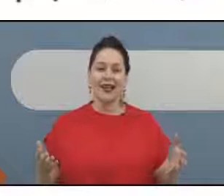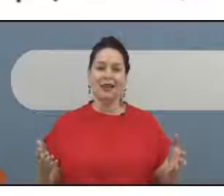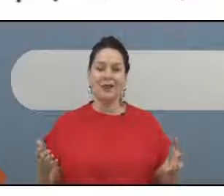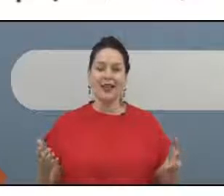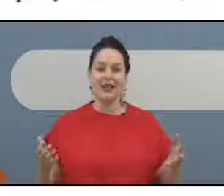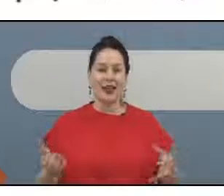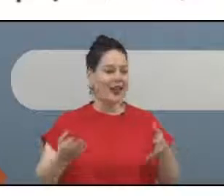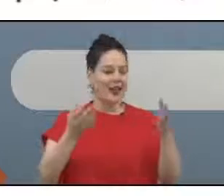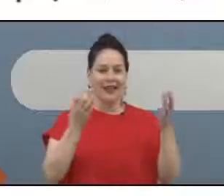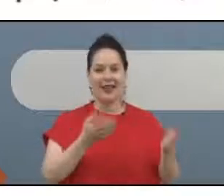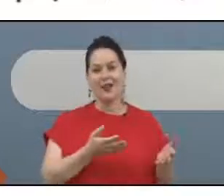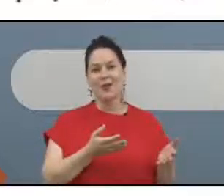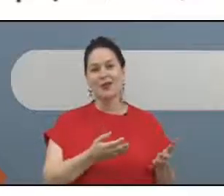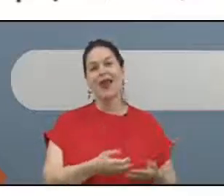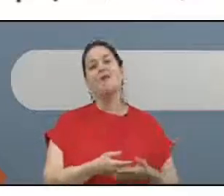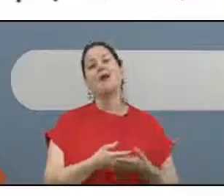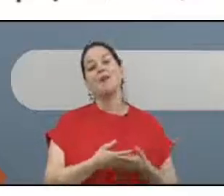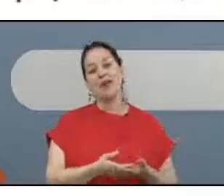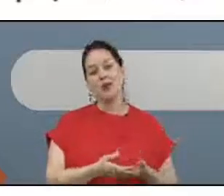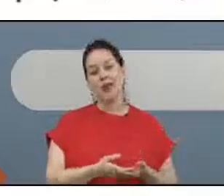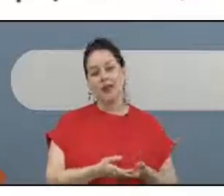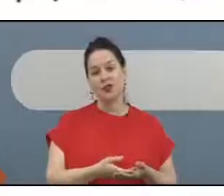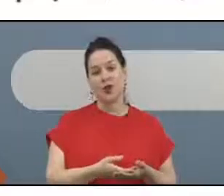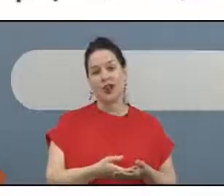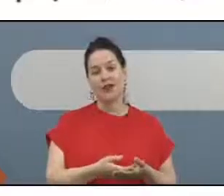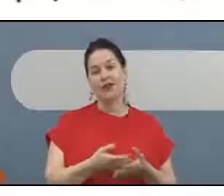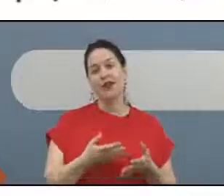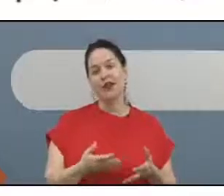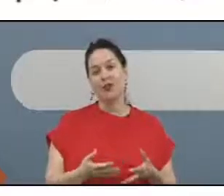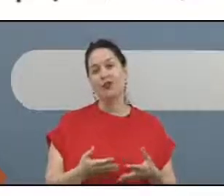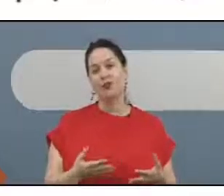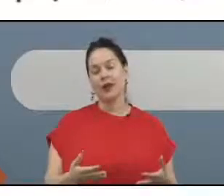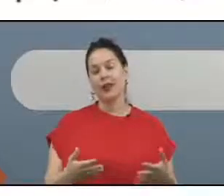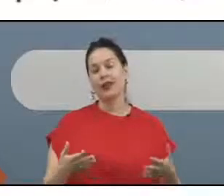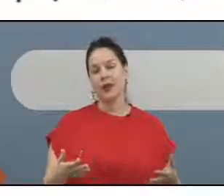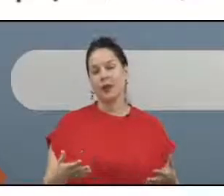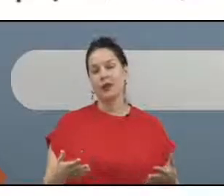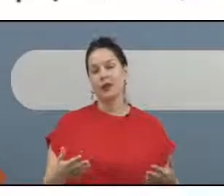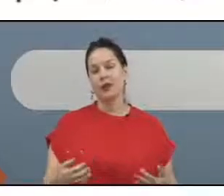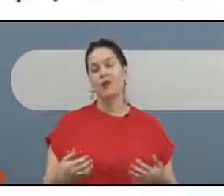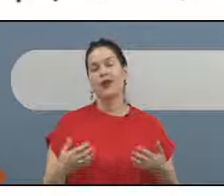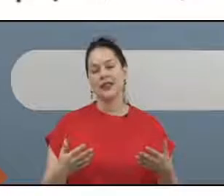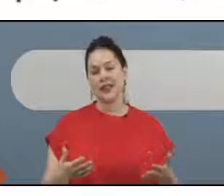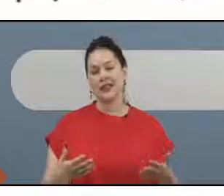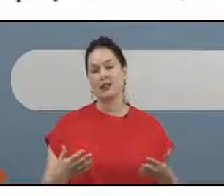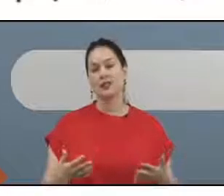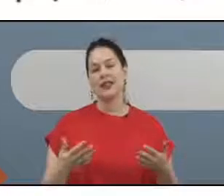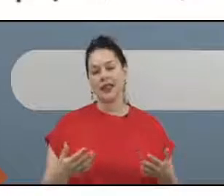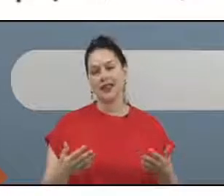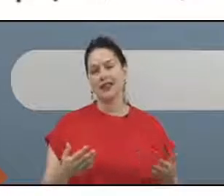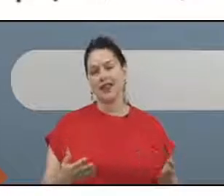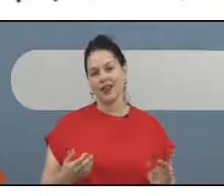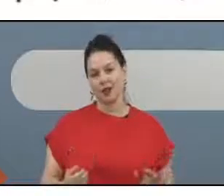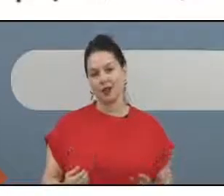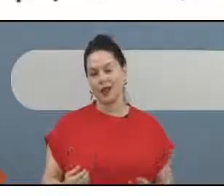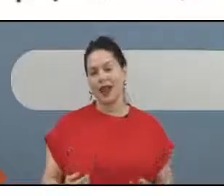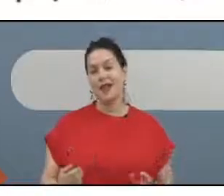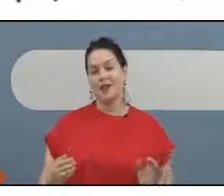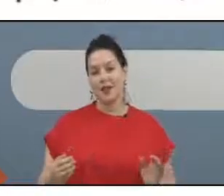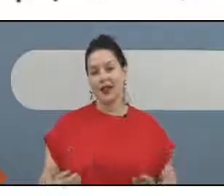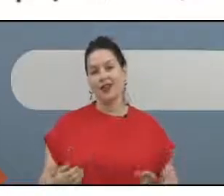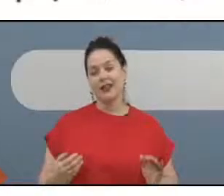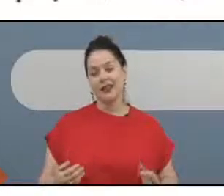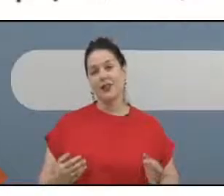הוא טרגי, בגלל שדדלוס באמת רוצה לשמור עליו, אבל איקרוס הוא בגיל ההתבגרות, והוא מנסה והוא עושה את הדרך